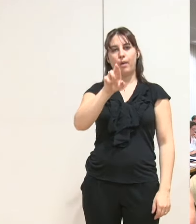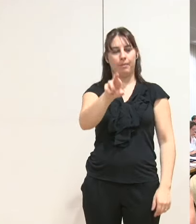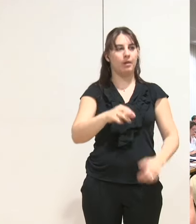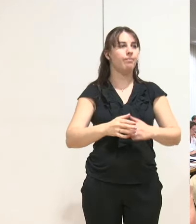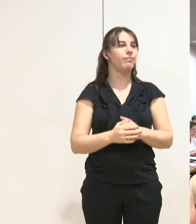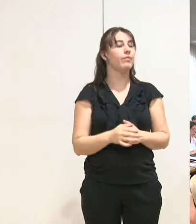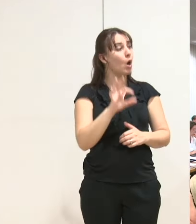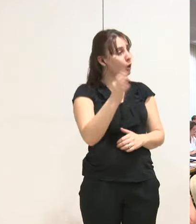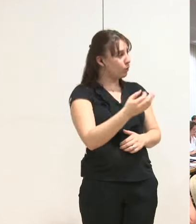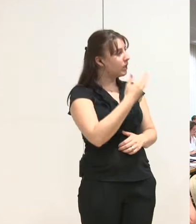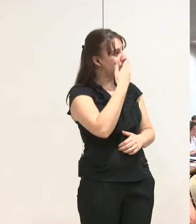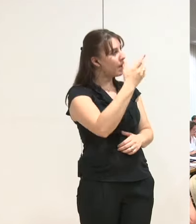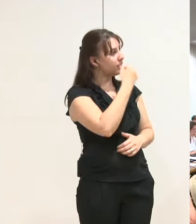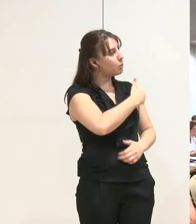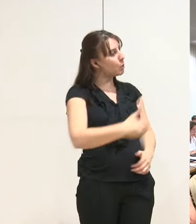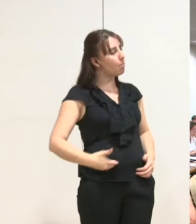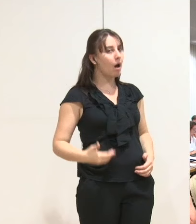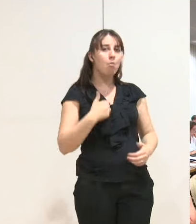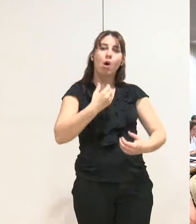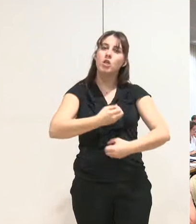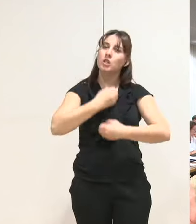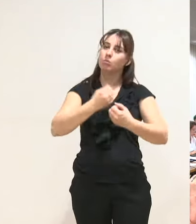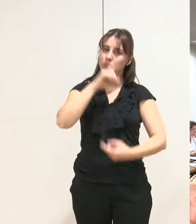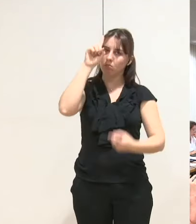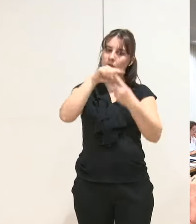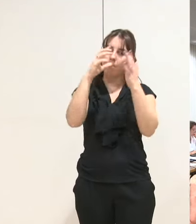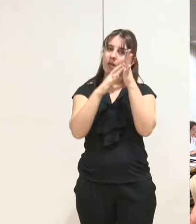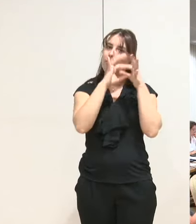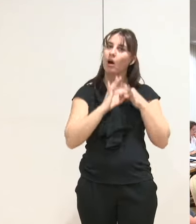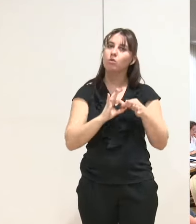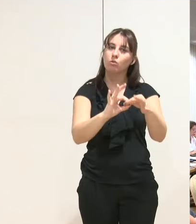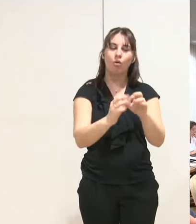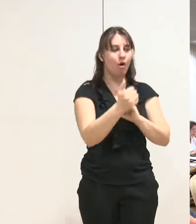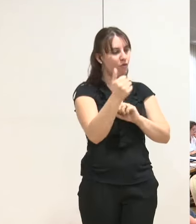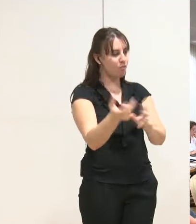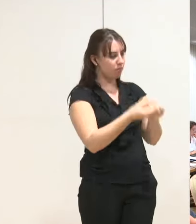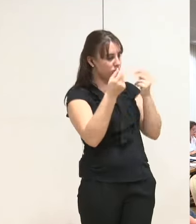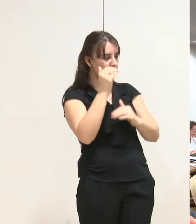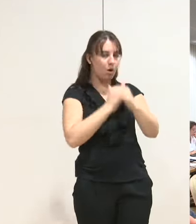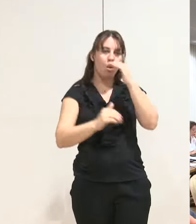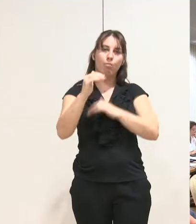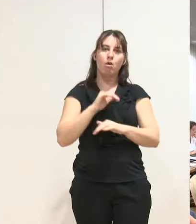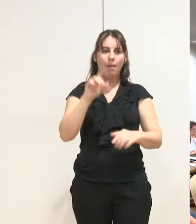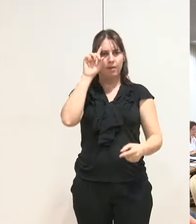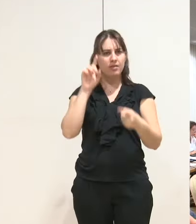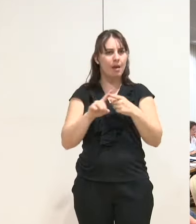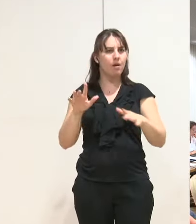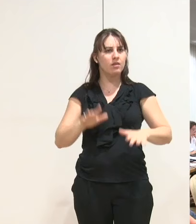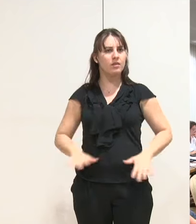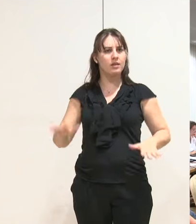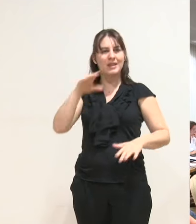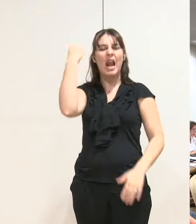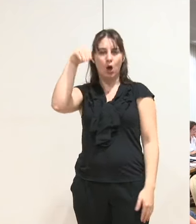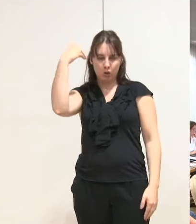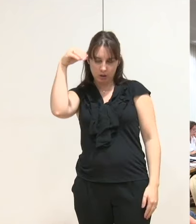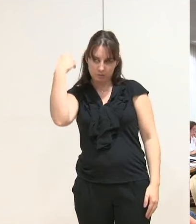oui merci Monsieur le Maire donc je prends la parole sur cette délibération que par laquelle vous présentez un programme d'action de la délinquence vous subventionner